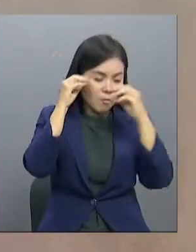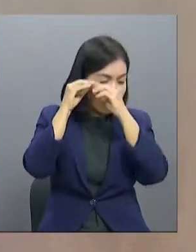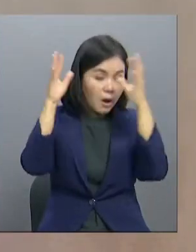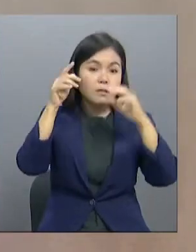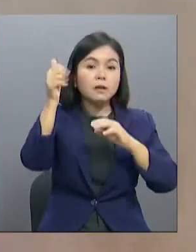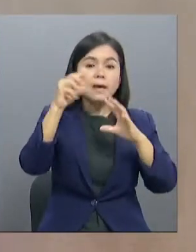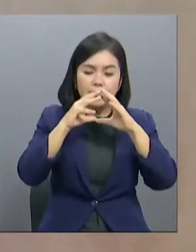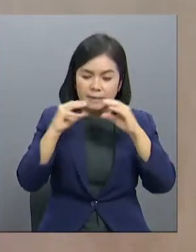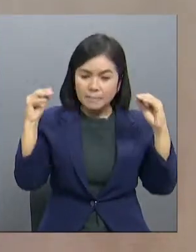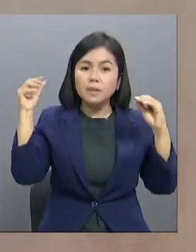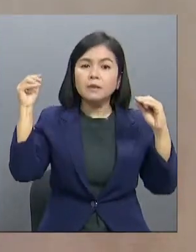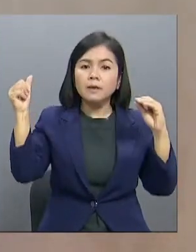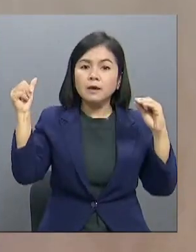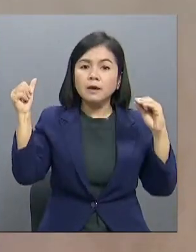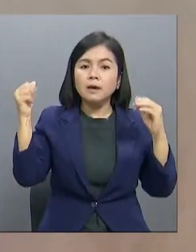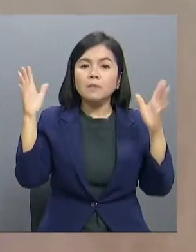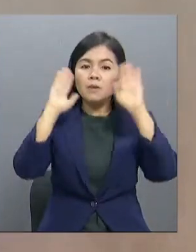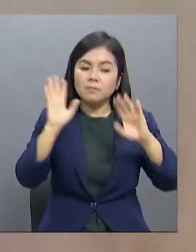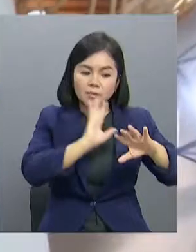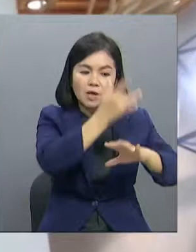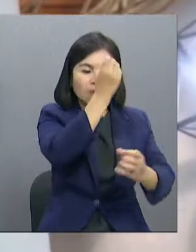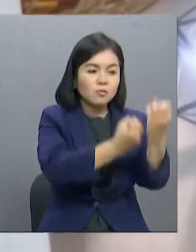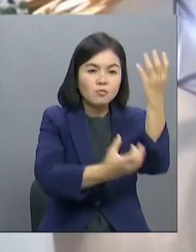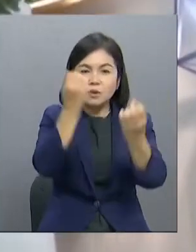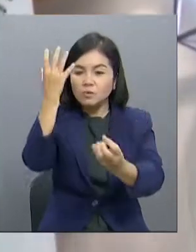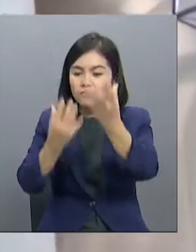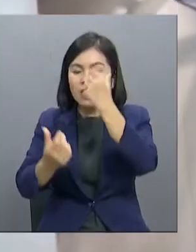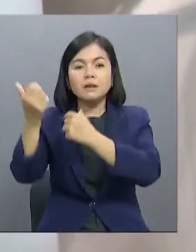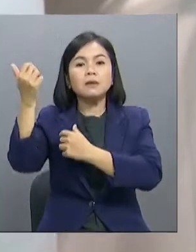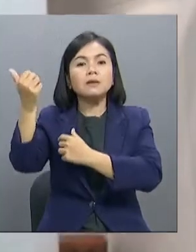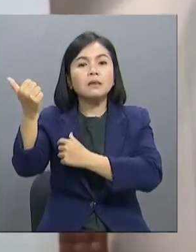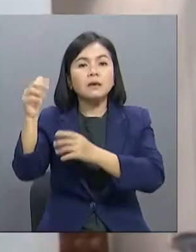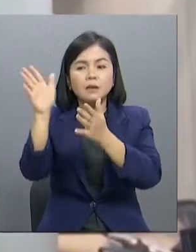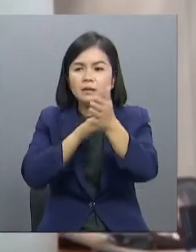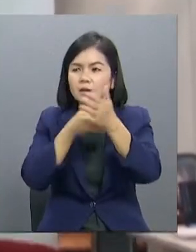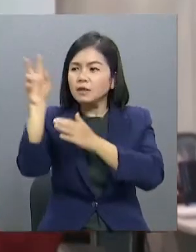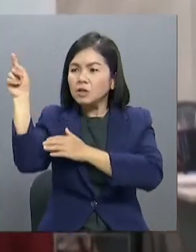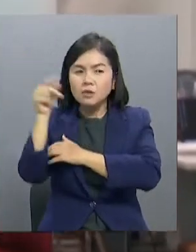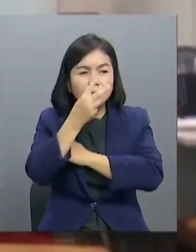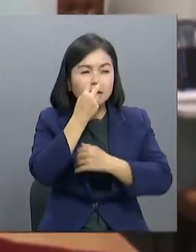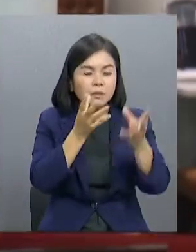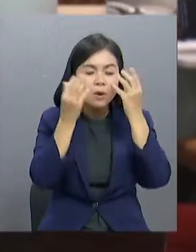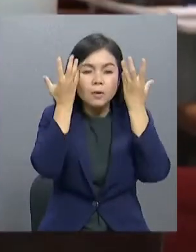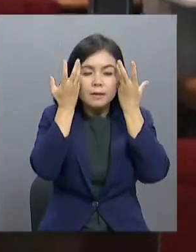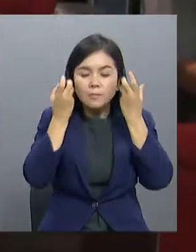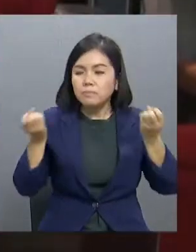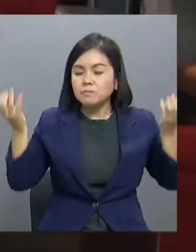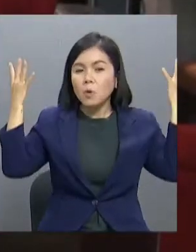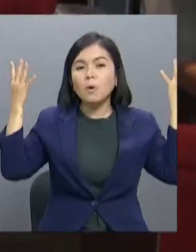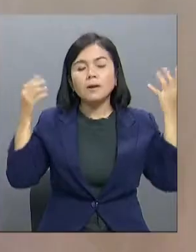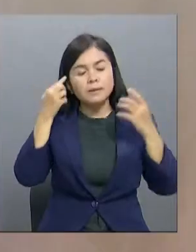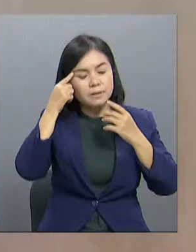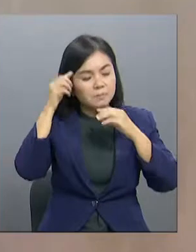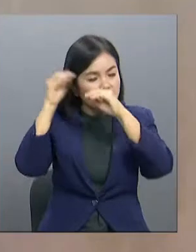างเงียบแล้วก็มีความเป็นธรรมชาติความกรีนของมันเนี่ยทำให้เรารู้สึกว่าผ่อนคลายแล้วก็มีเห